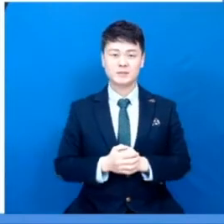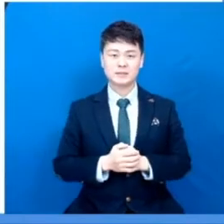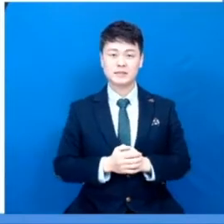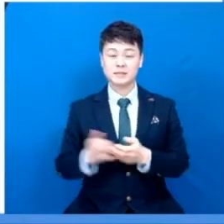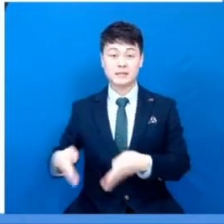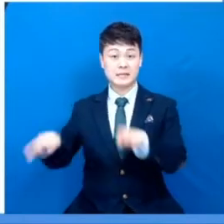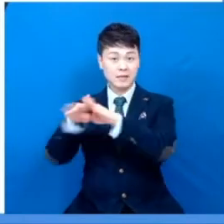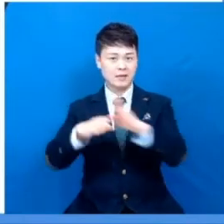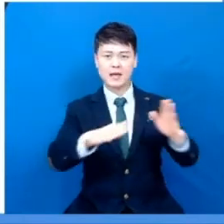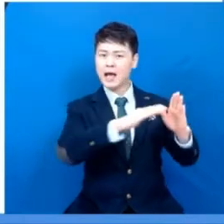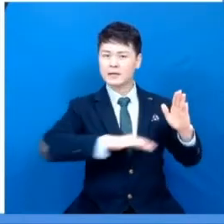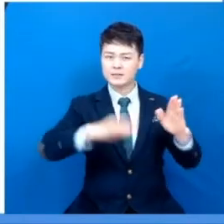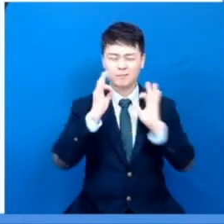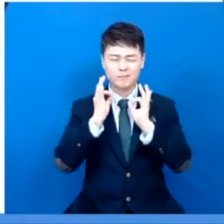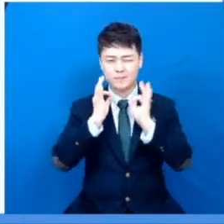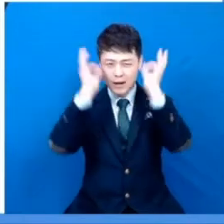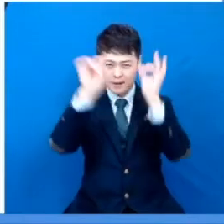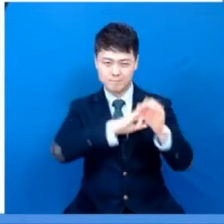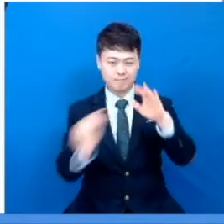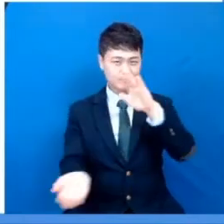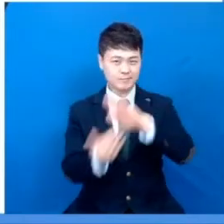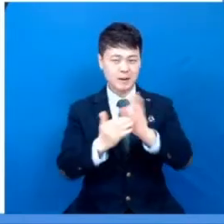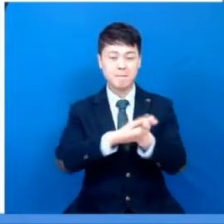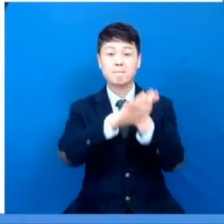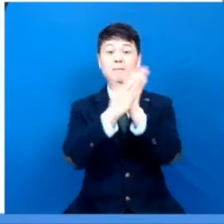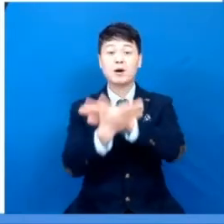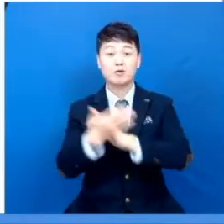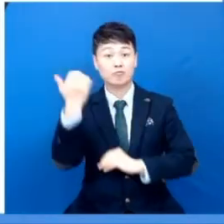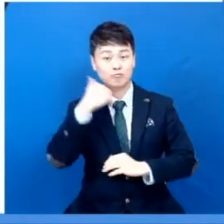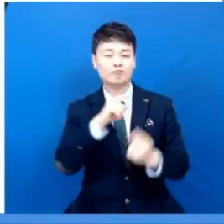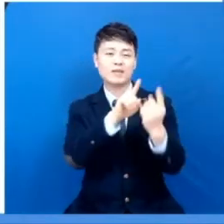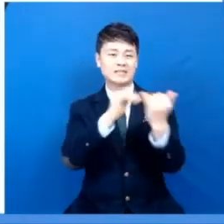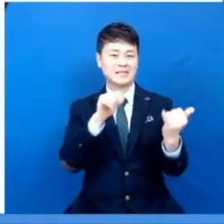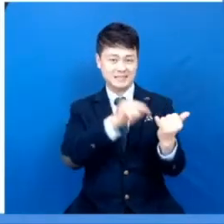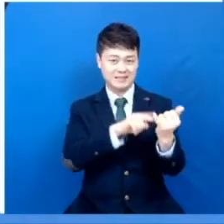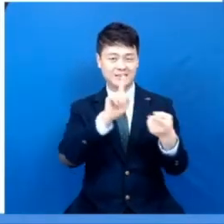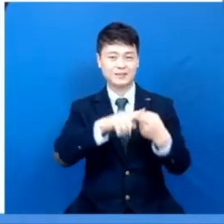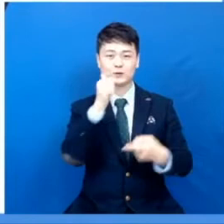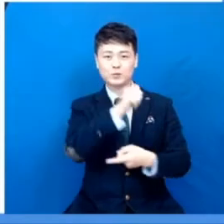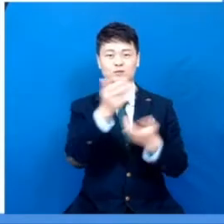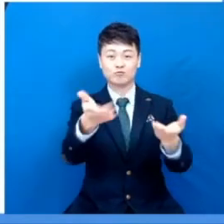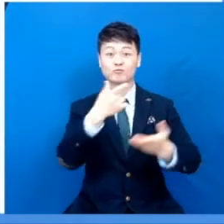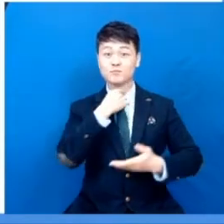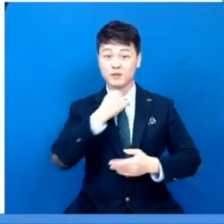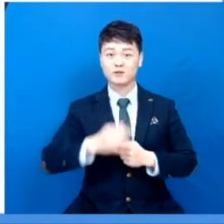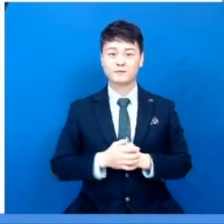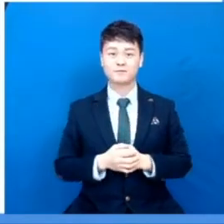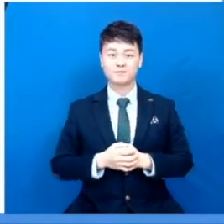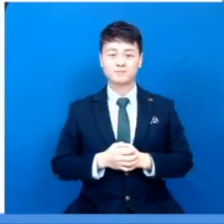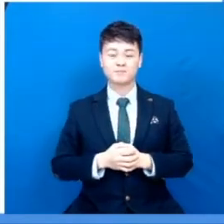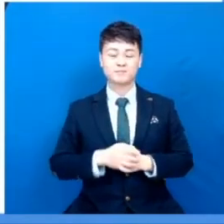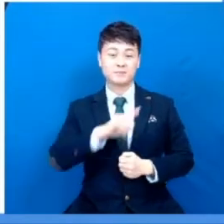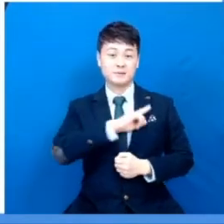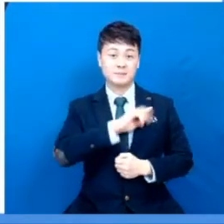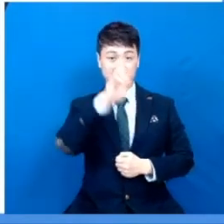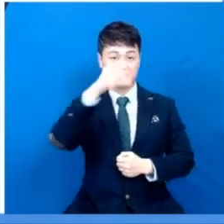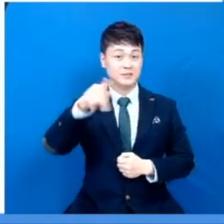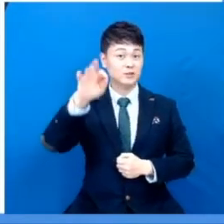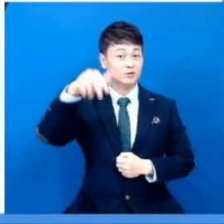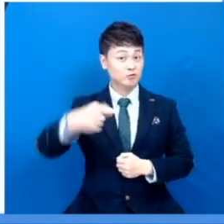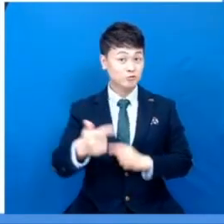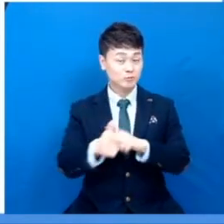노력으로 가장 큰 변화를 보인 이용인 에 대해 소개하고자 합니다 감 양과 악성 준 씨는